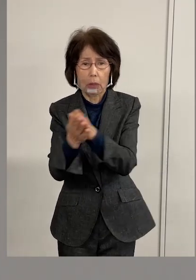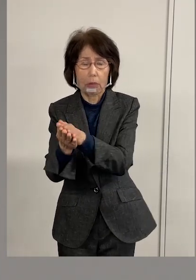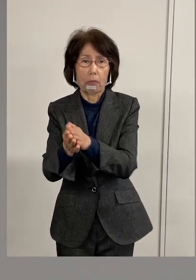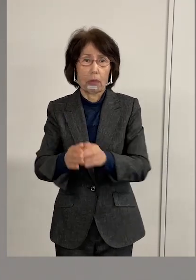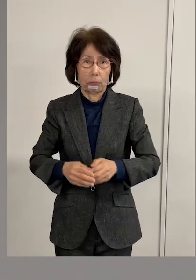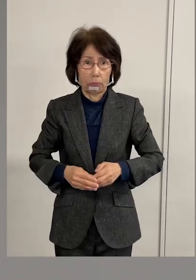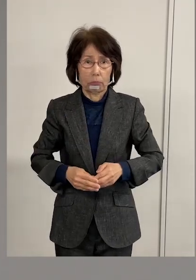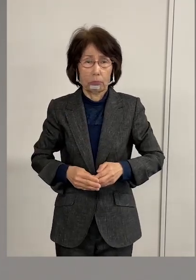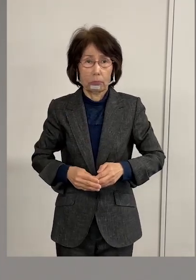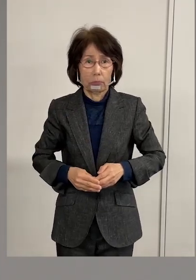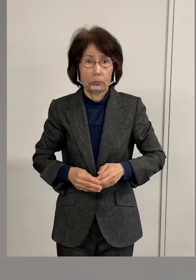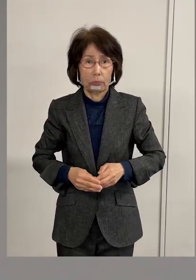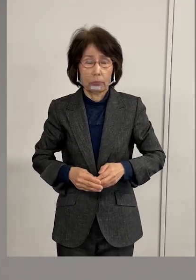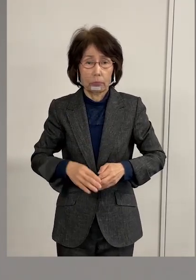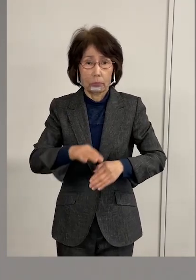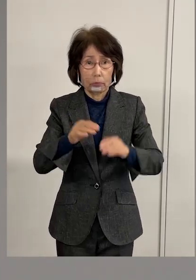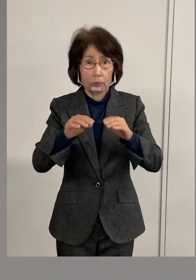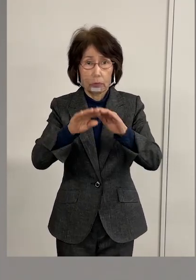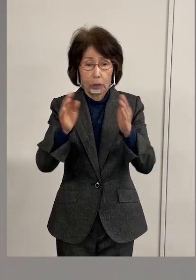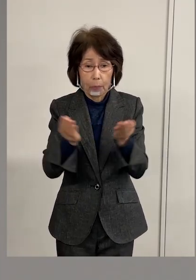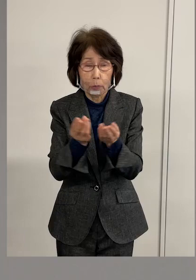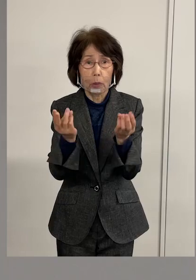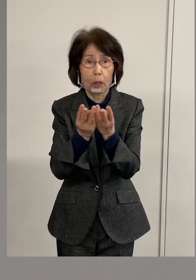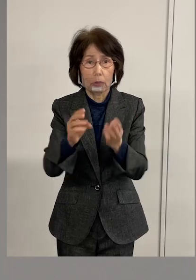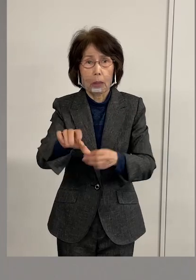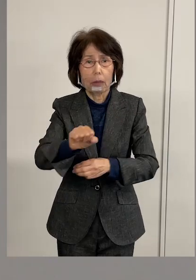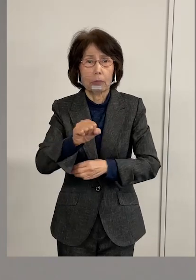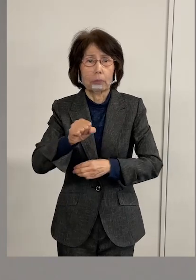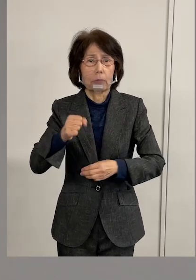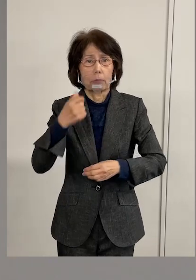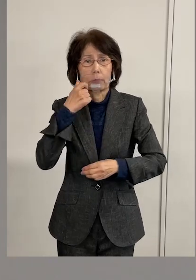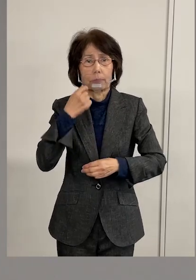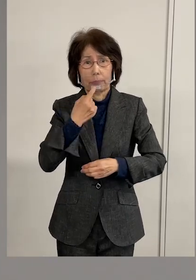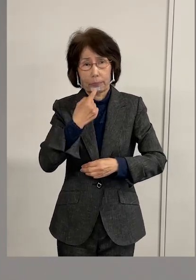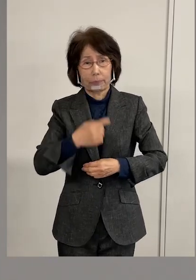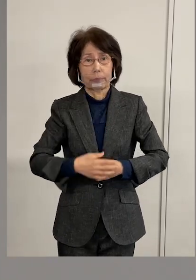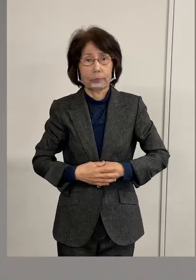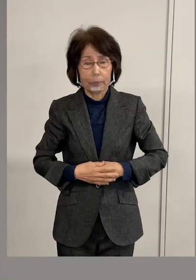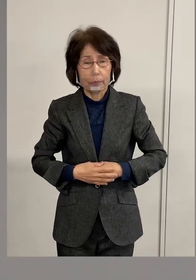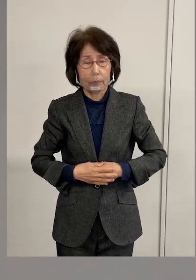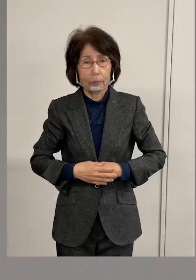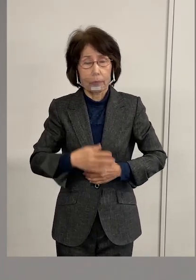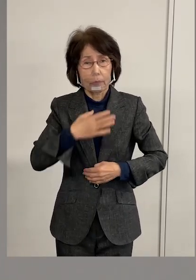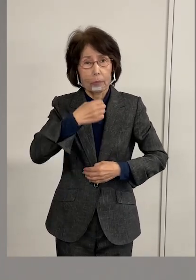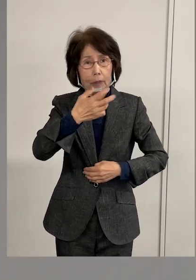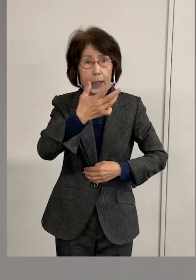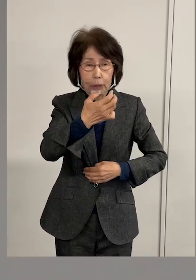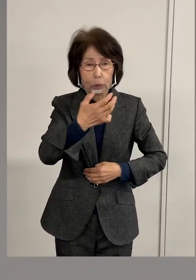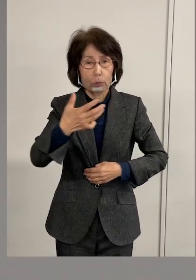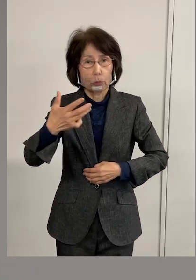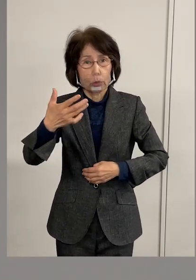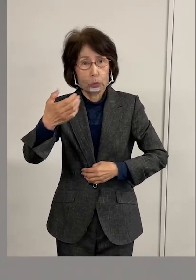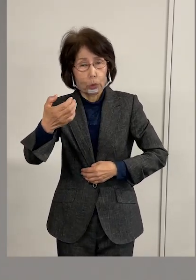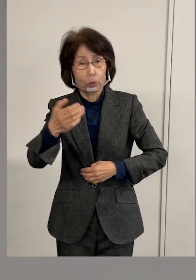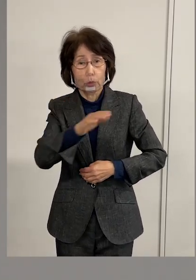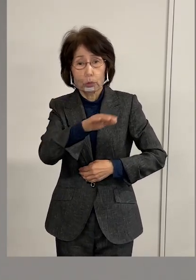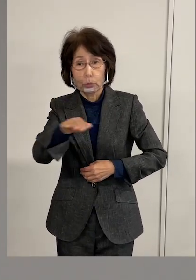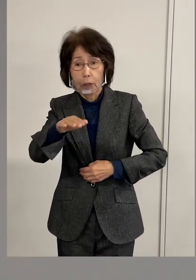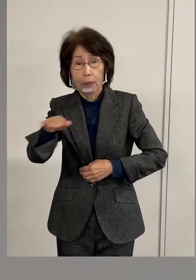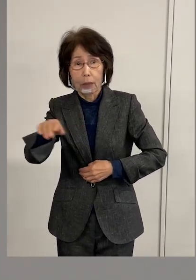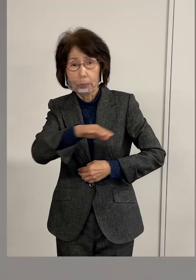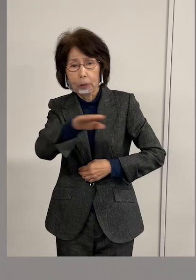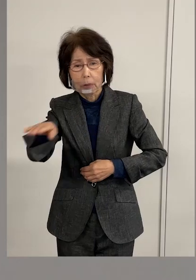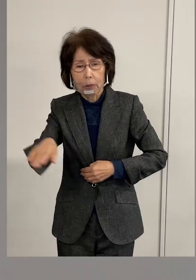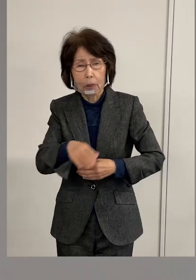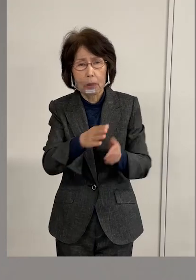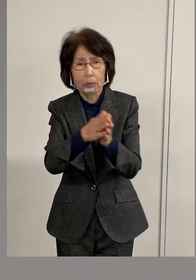ども、まあ、全数把握はうちではできてないんですけど、まあ、大体80代、90代の方が主力になってるので、まあ、そういう意味